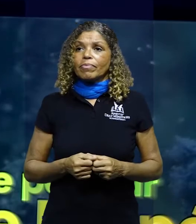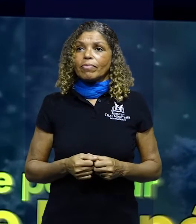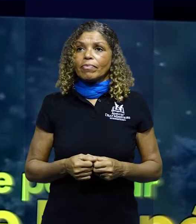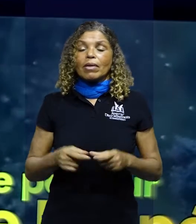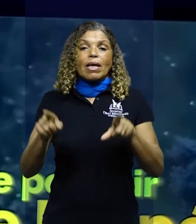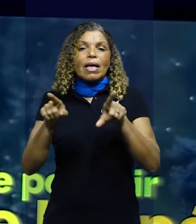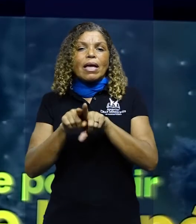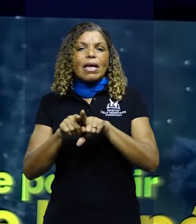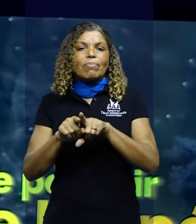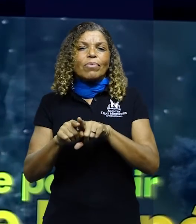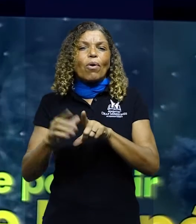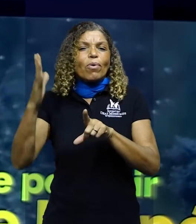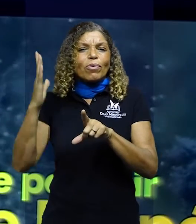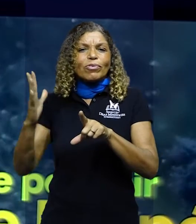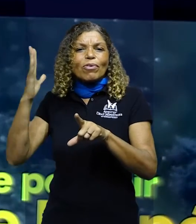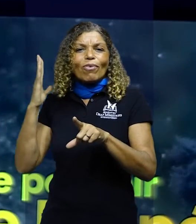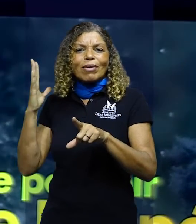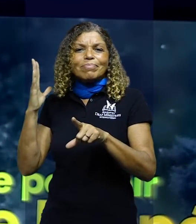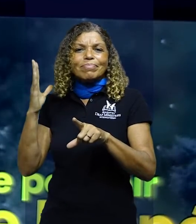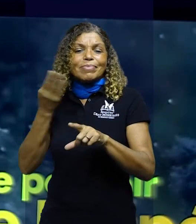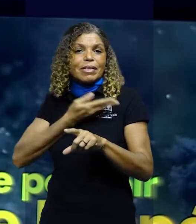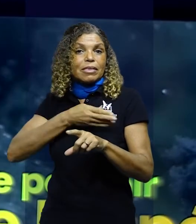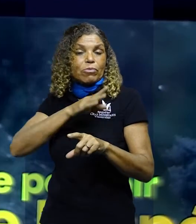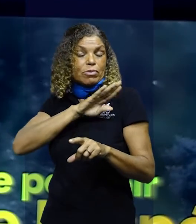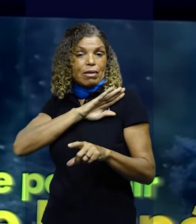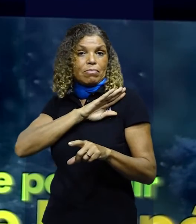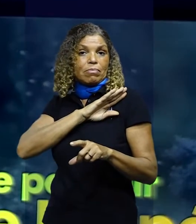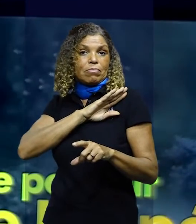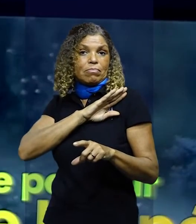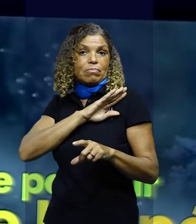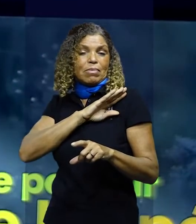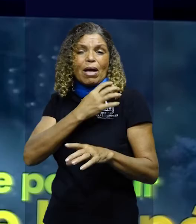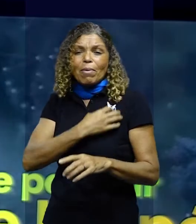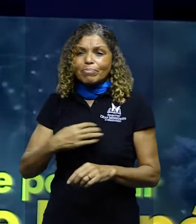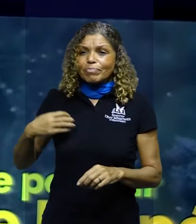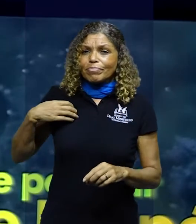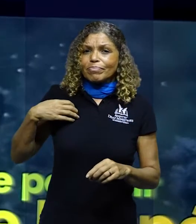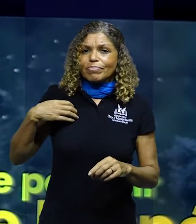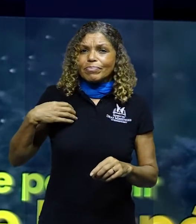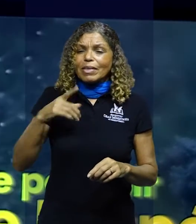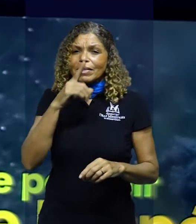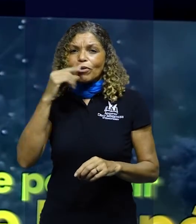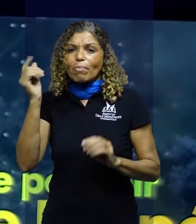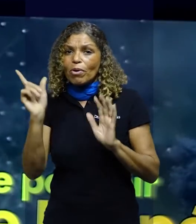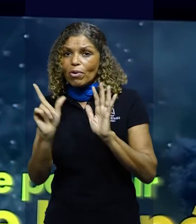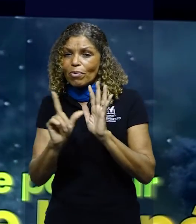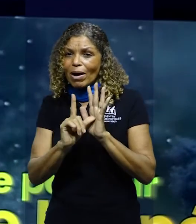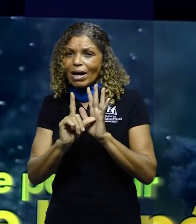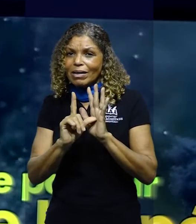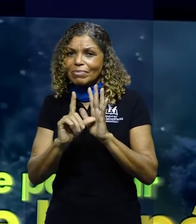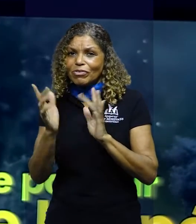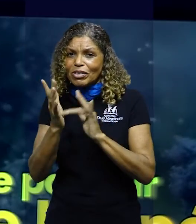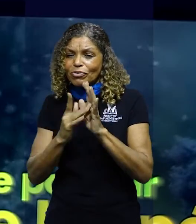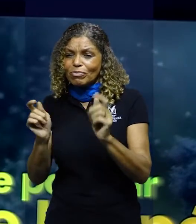l'échange que Jésus a eu avec des leaders de son époque, des responsables de son époque, religieux notamment. Dans Jean